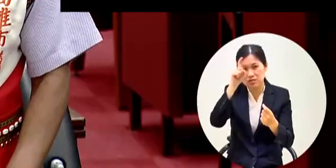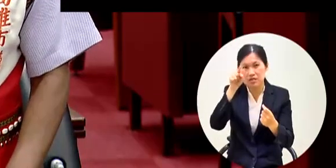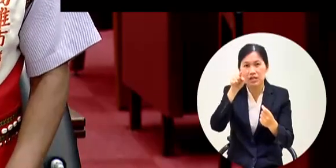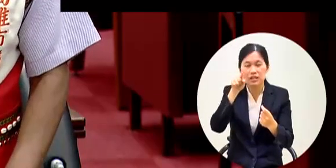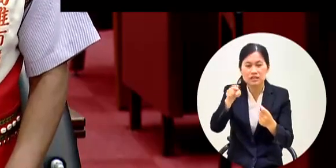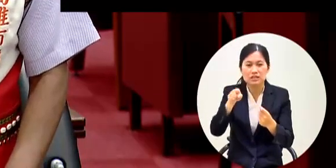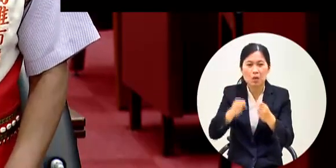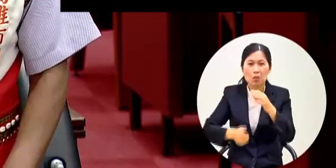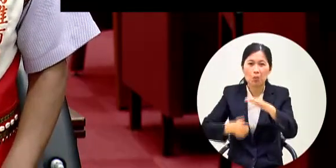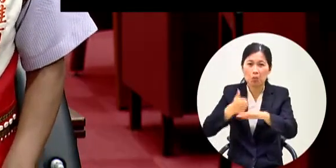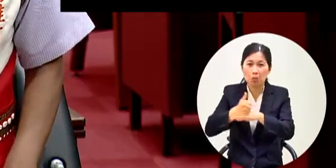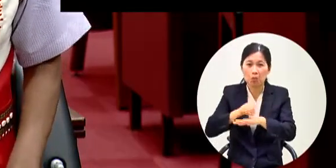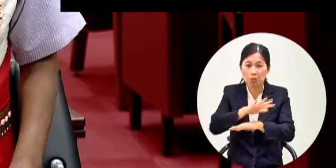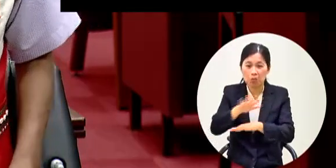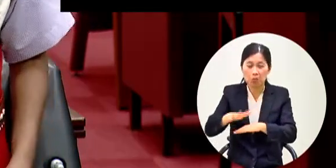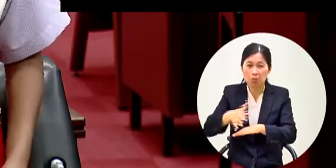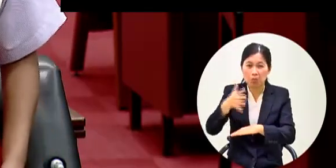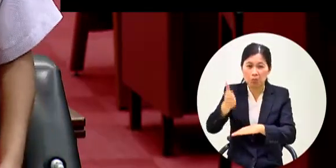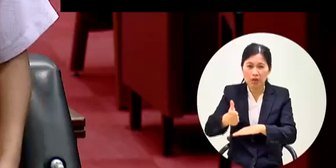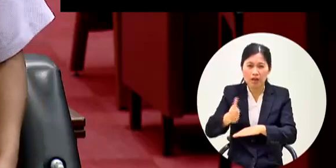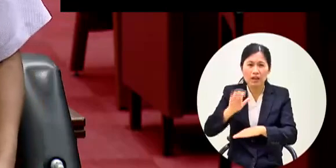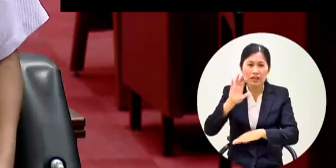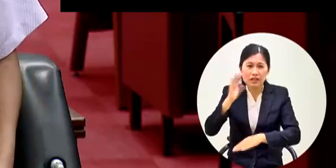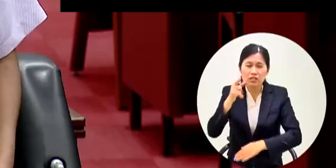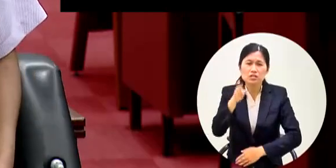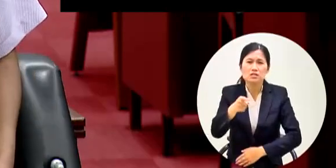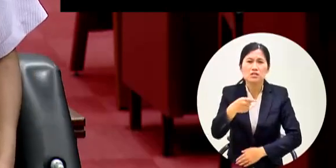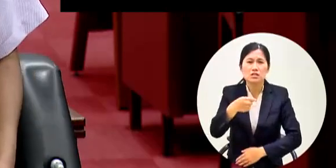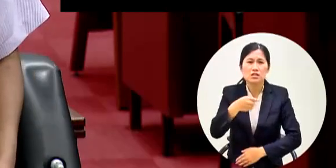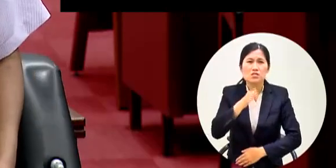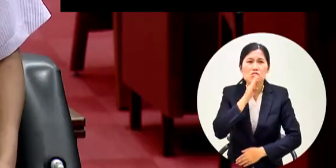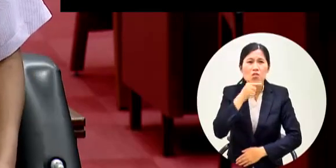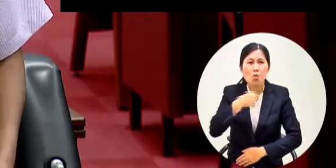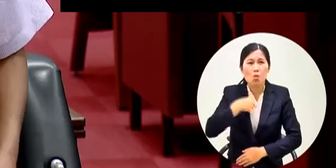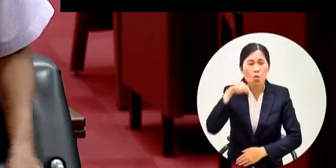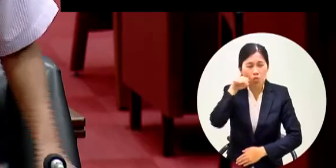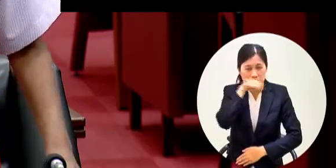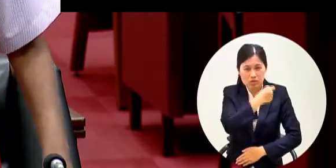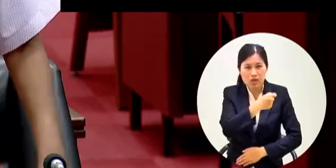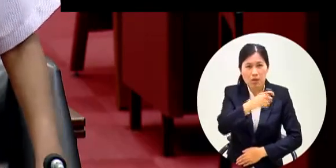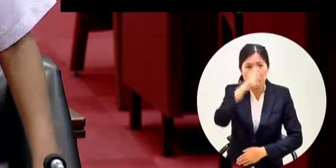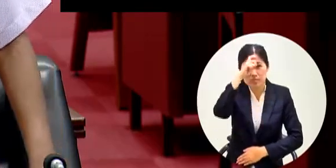望你来当总统，但是你是我们台湾的希望。